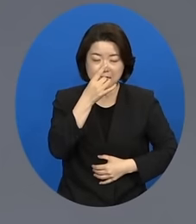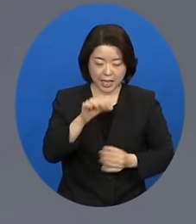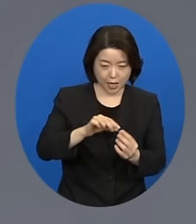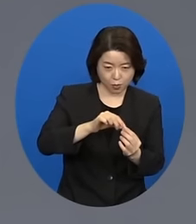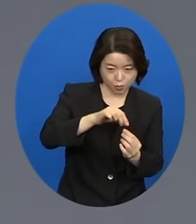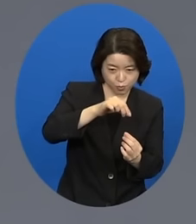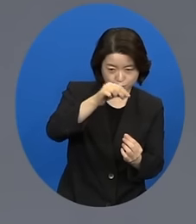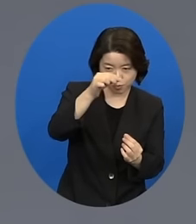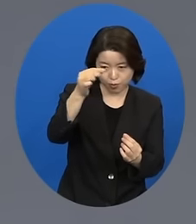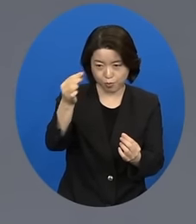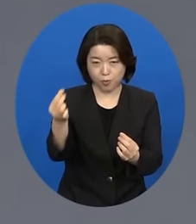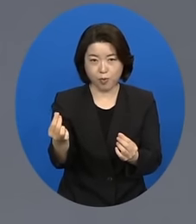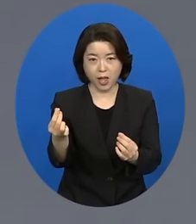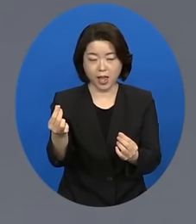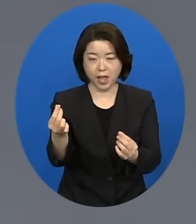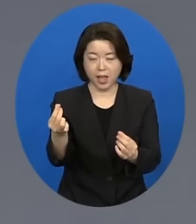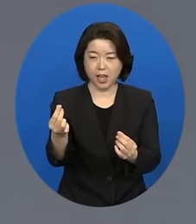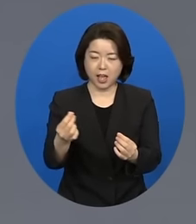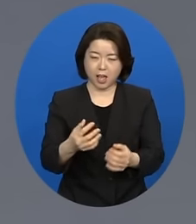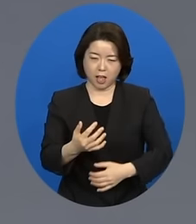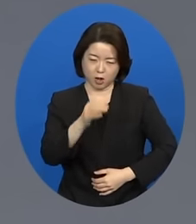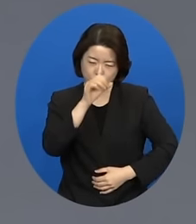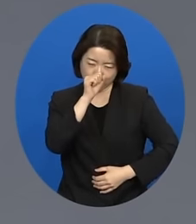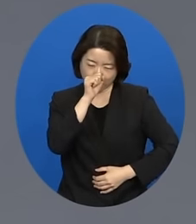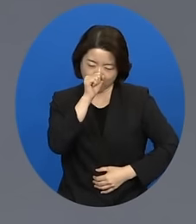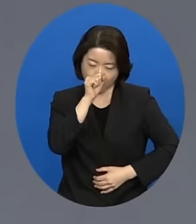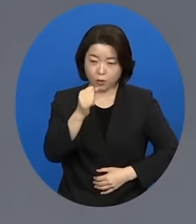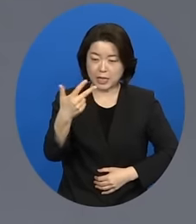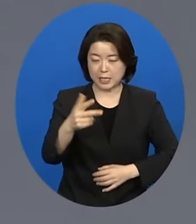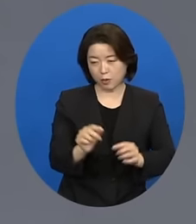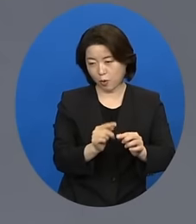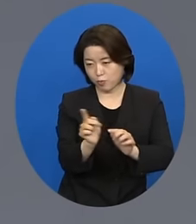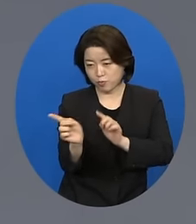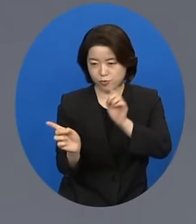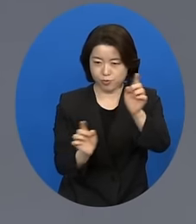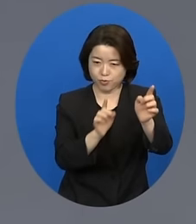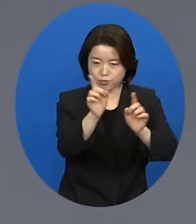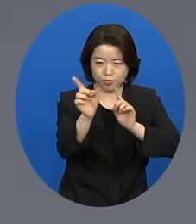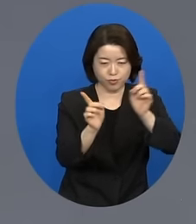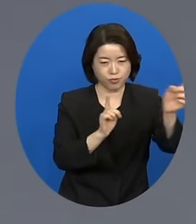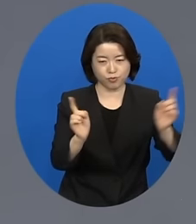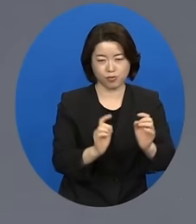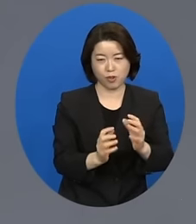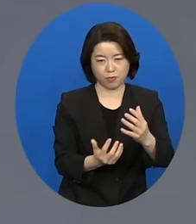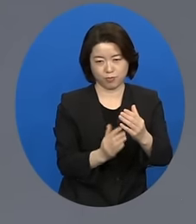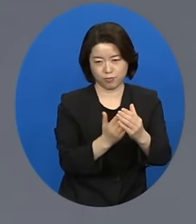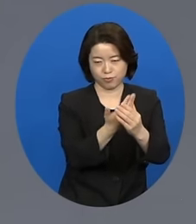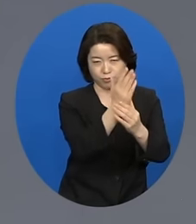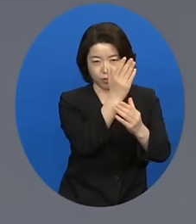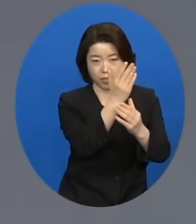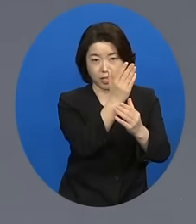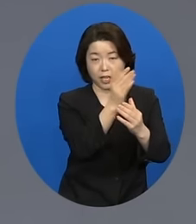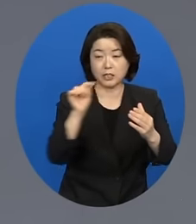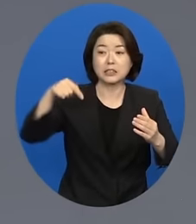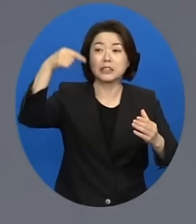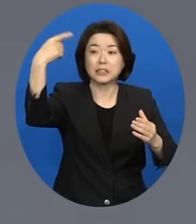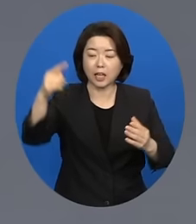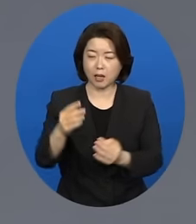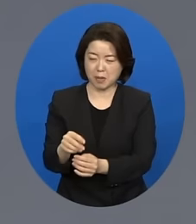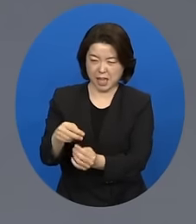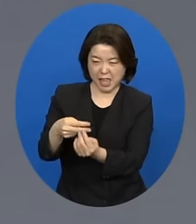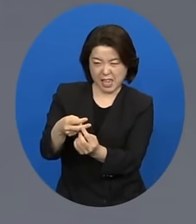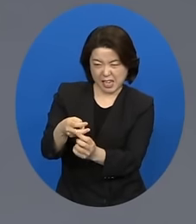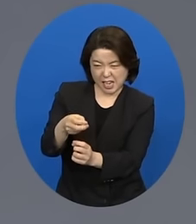충실한 일곱 이삭이 나오게 됩니다. 그리고 그 후에 가늘고 마른 일곱 이삭이 역시 나오게 되는데 이